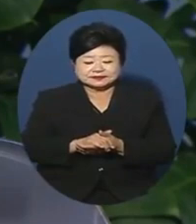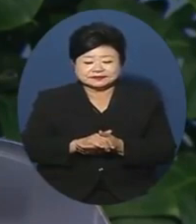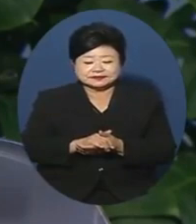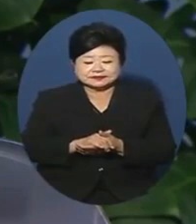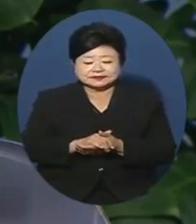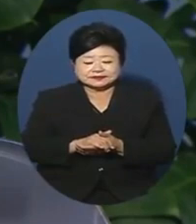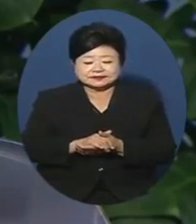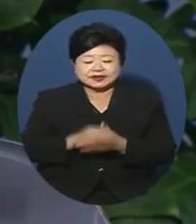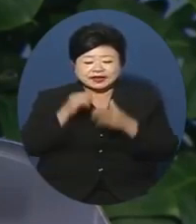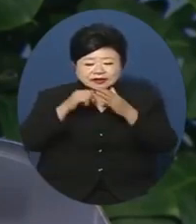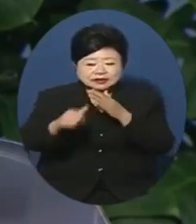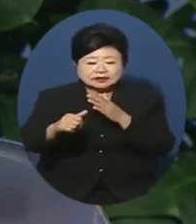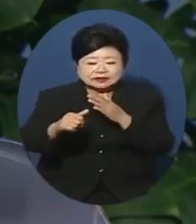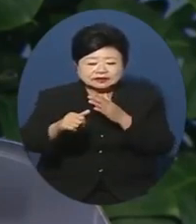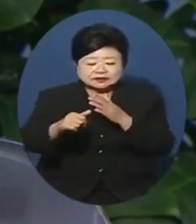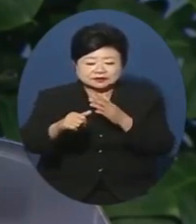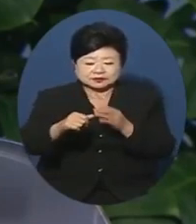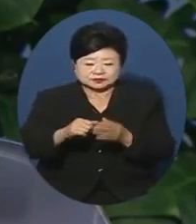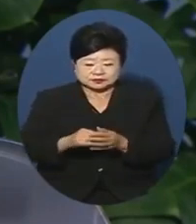지도력이